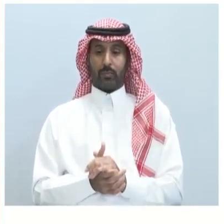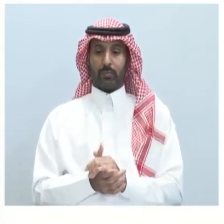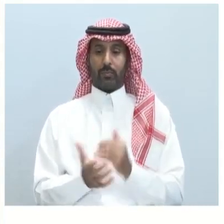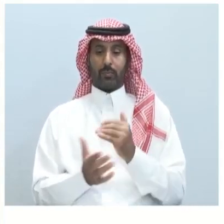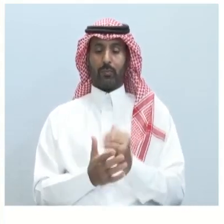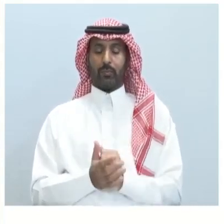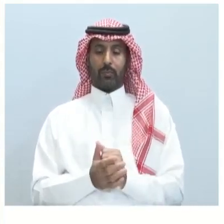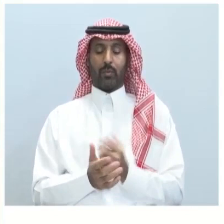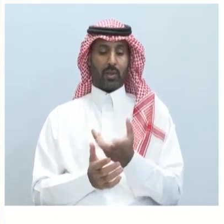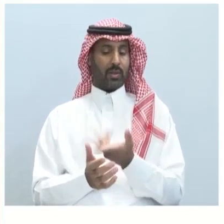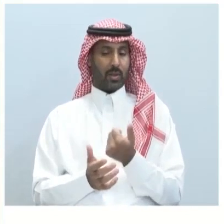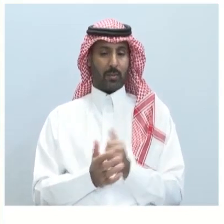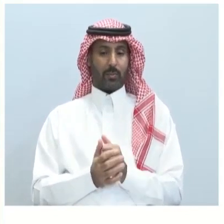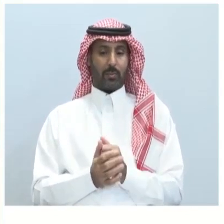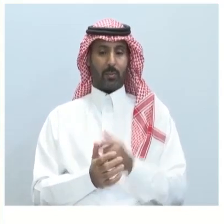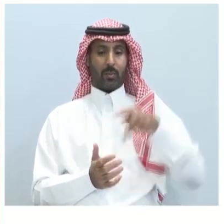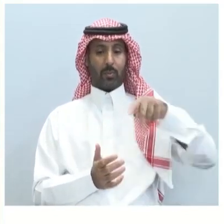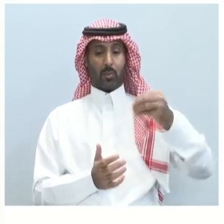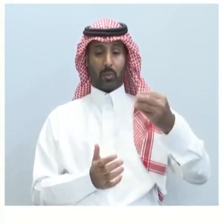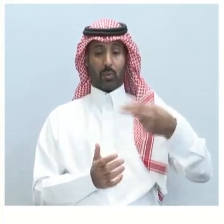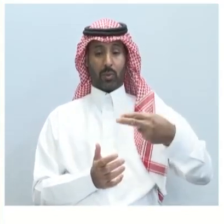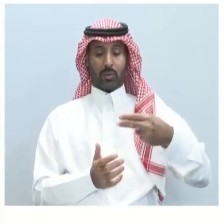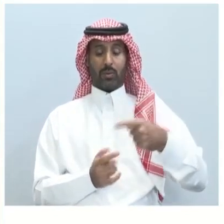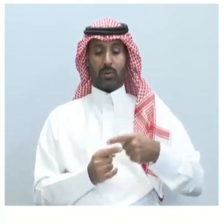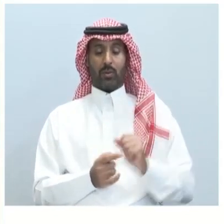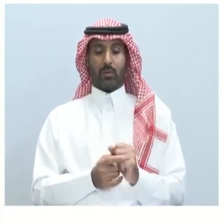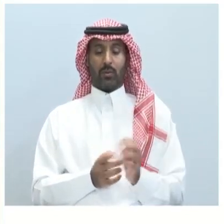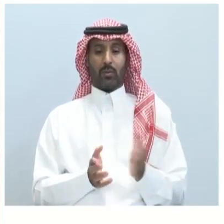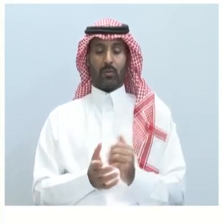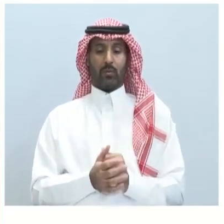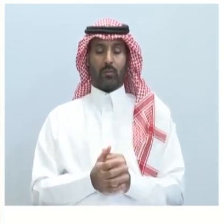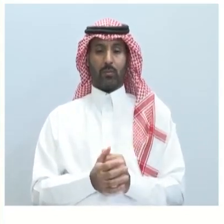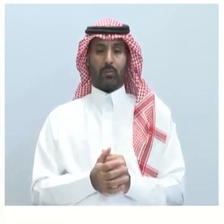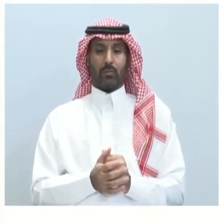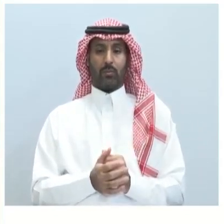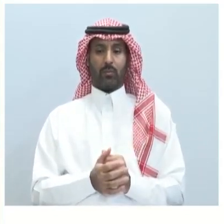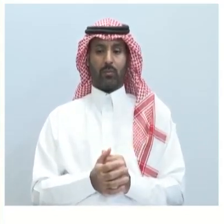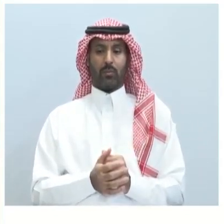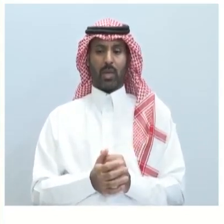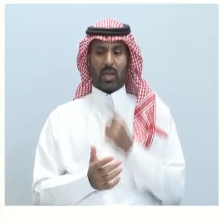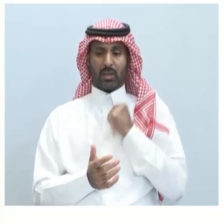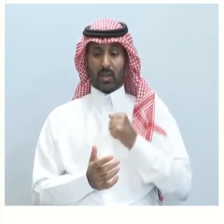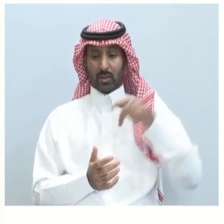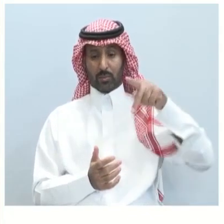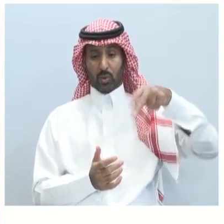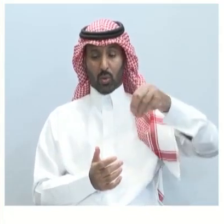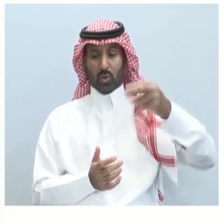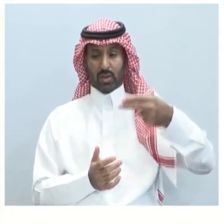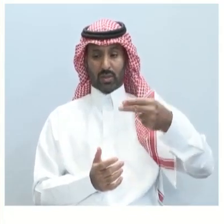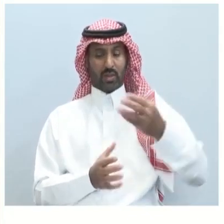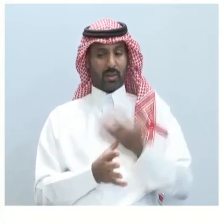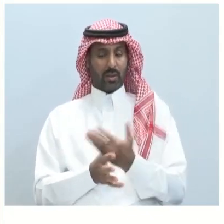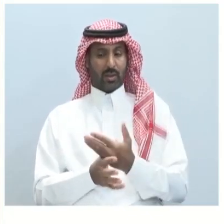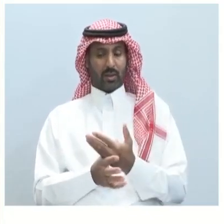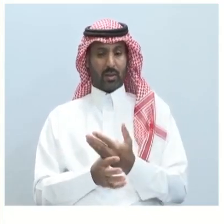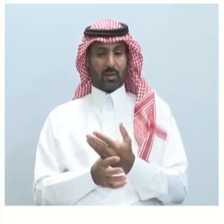اقول استخدم مين استخدم البي او اتش ما استخدم البيت استخدم البي او ات لانه انا معطيني ايش